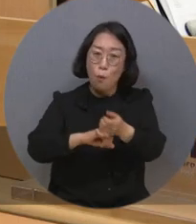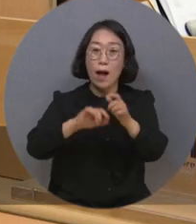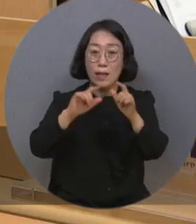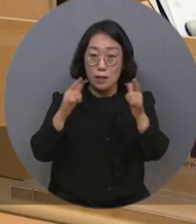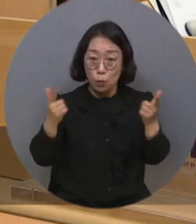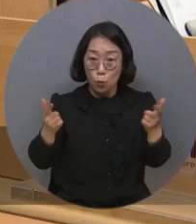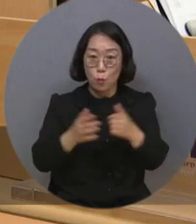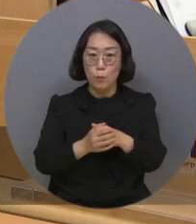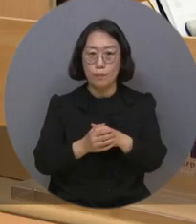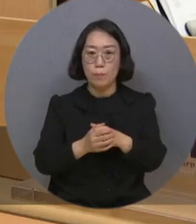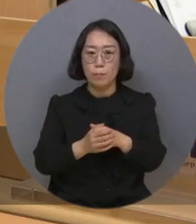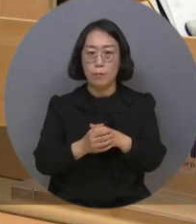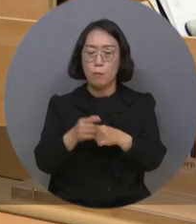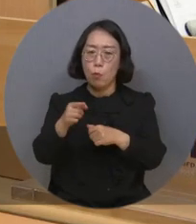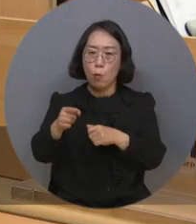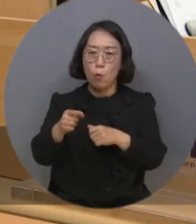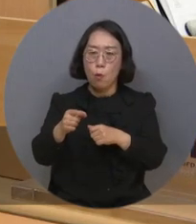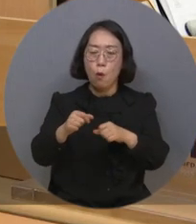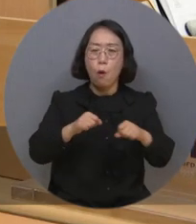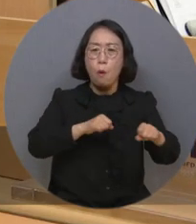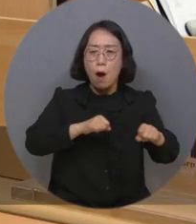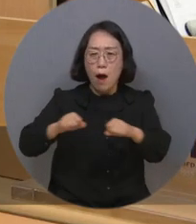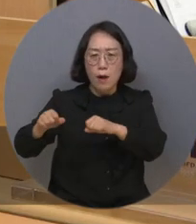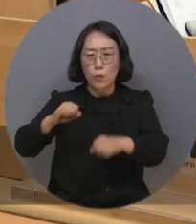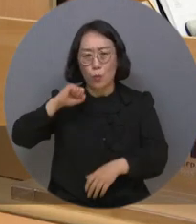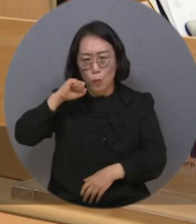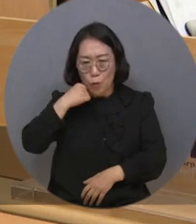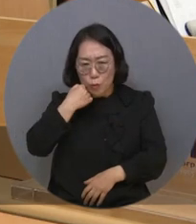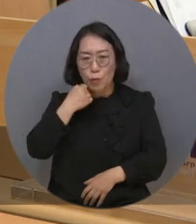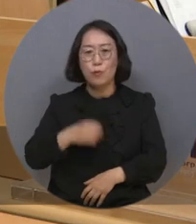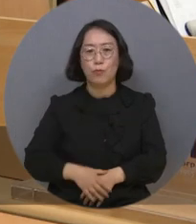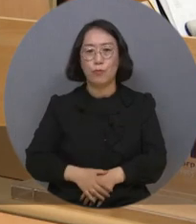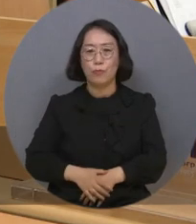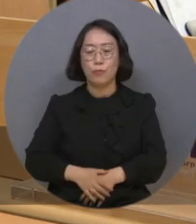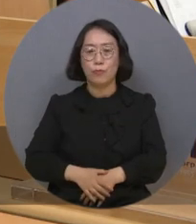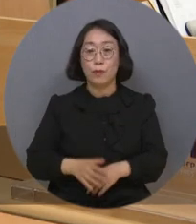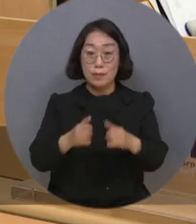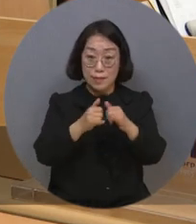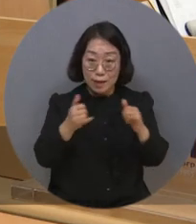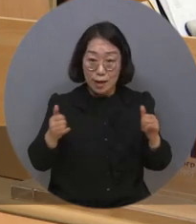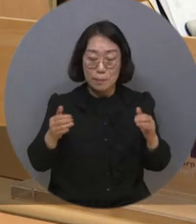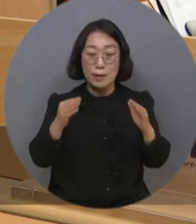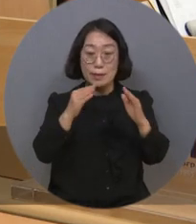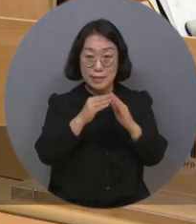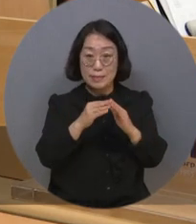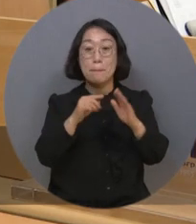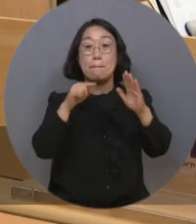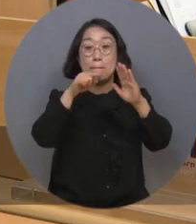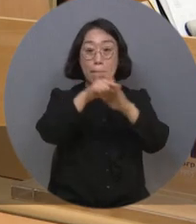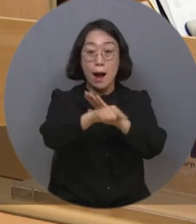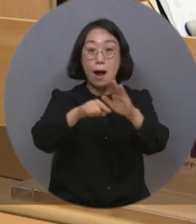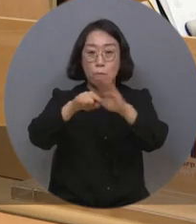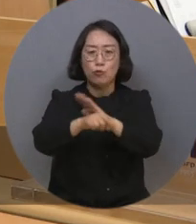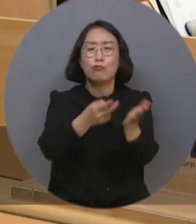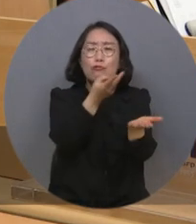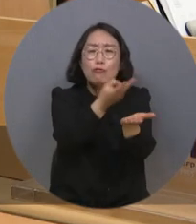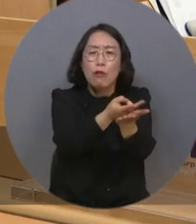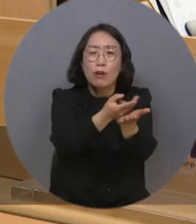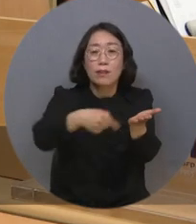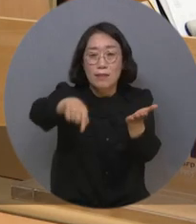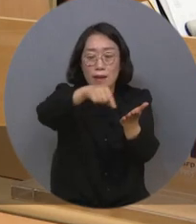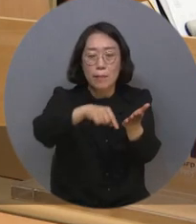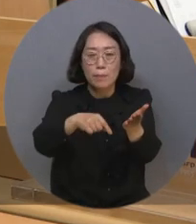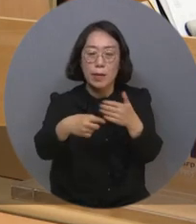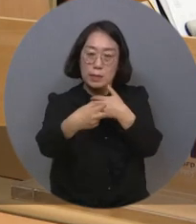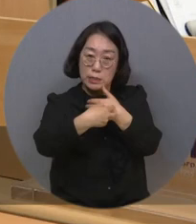이제 와상이라고 해서 굉장히 거동이 힘드신 분들을 가정으로 찾아가서 하는 진료 서비스를 하고